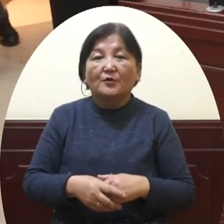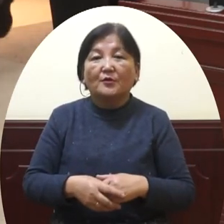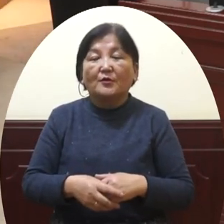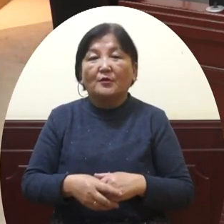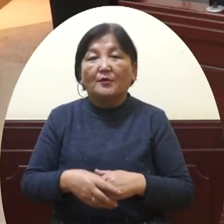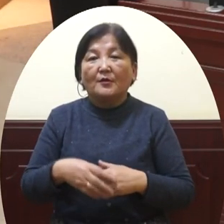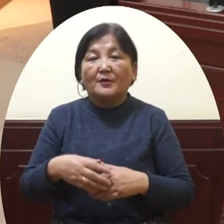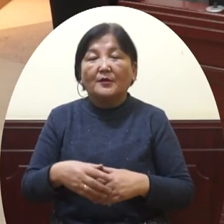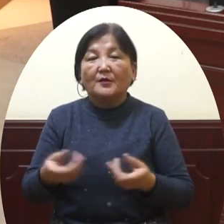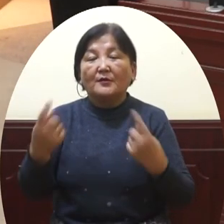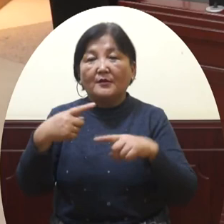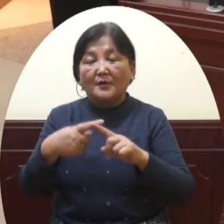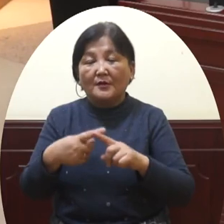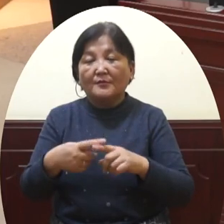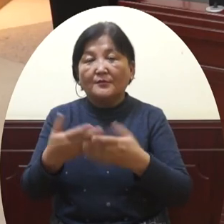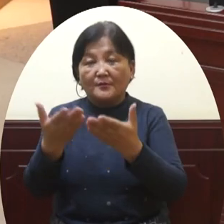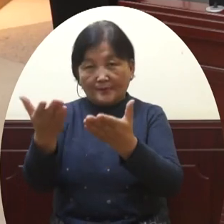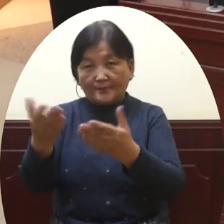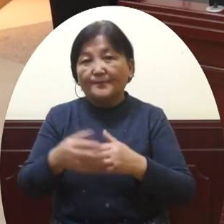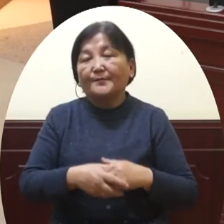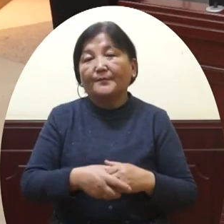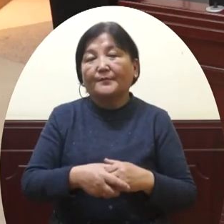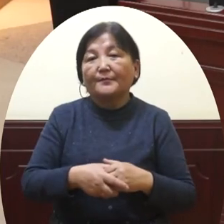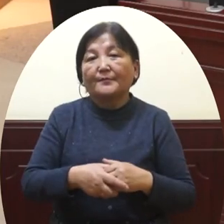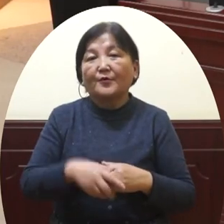бас хэрэг бүсчүнаа